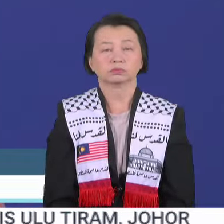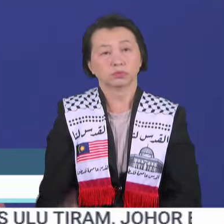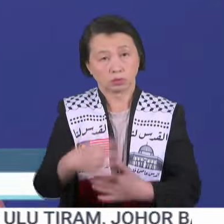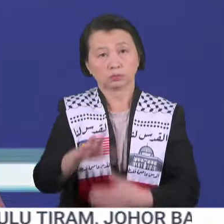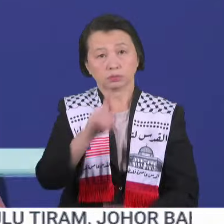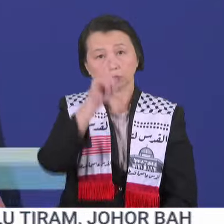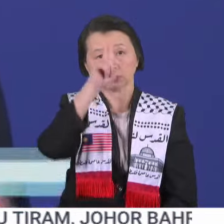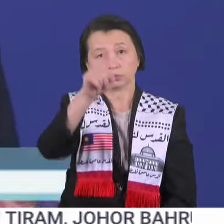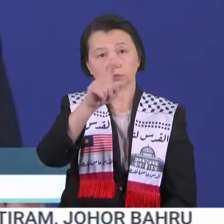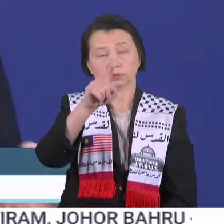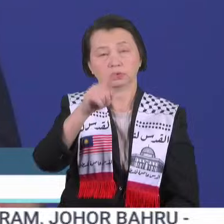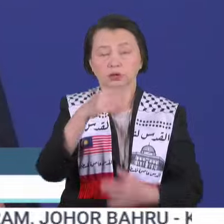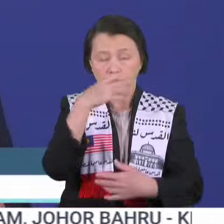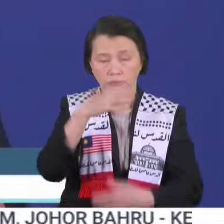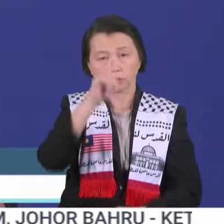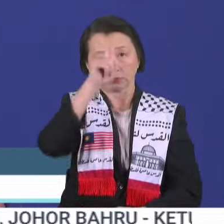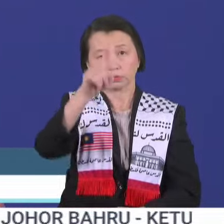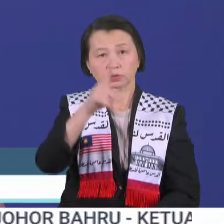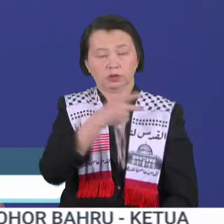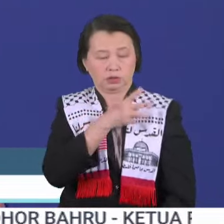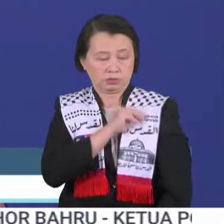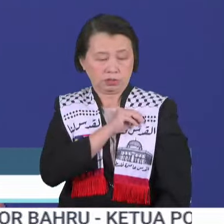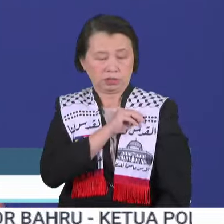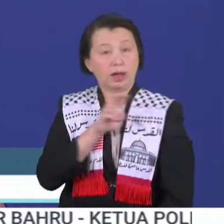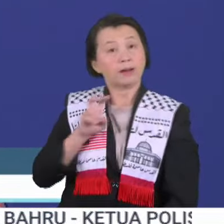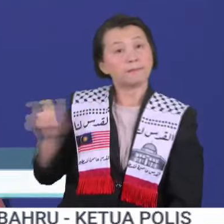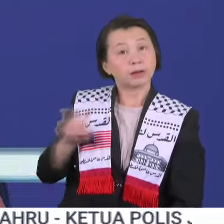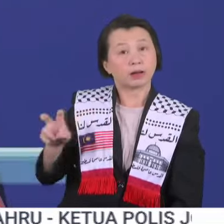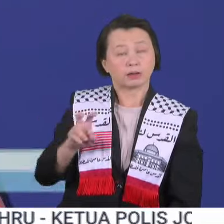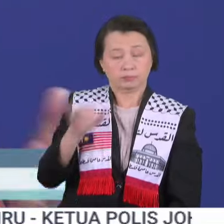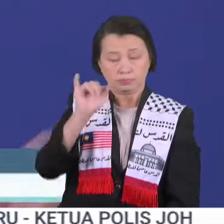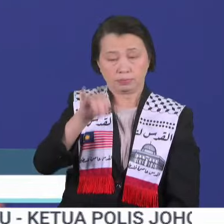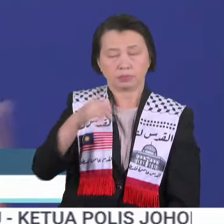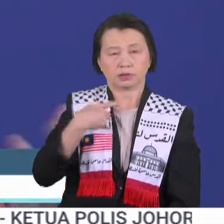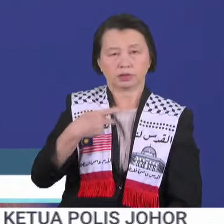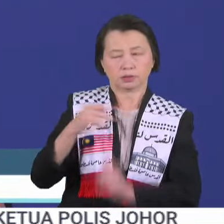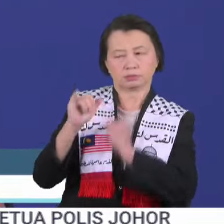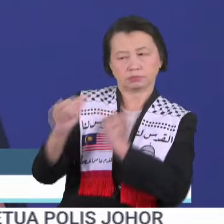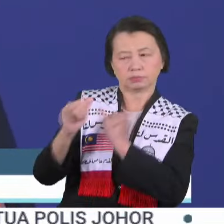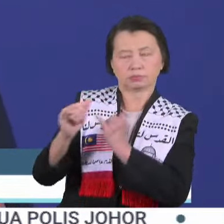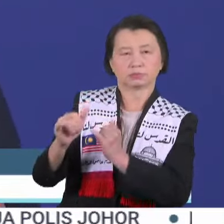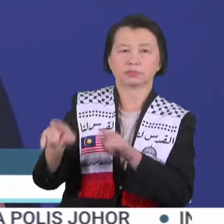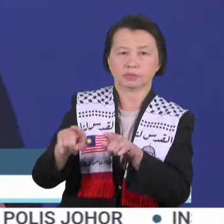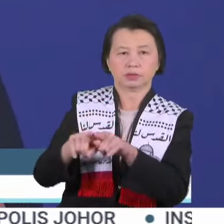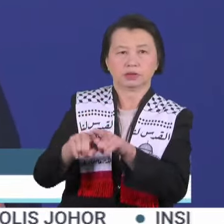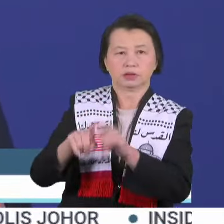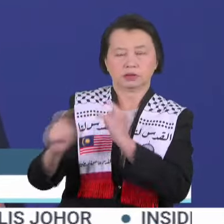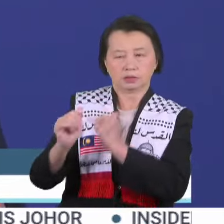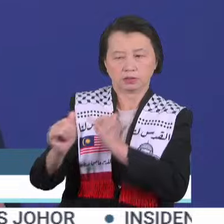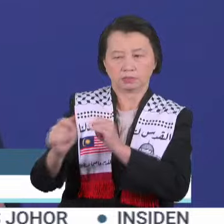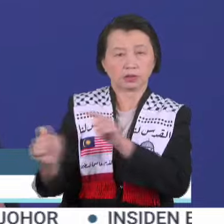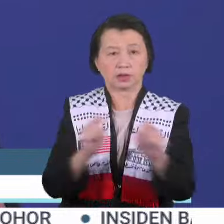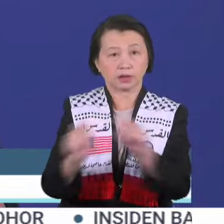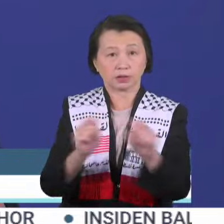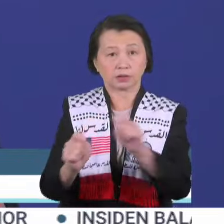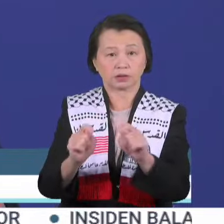Sudah tentu bagi Kementerian Pengangkutan, kita serari dan seiring dengan tindakan dan